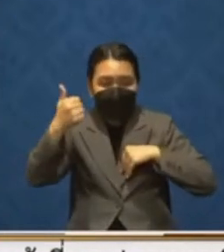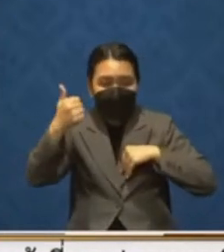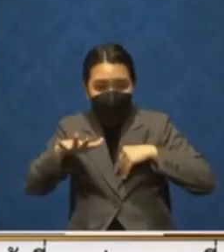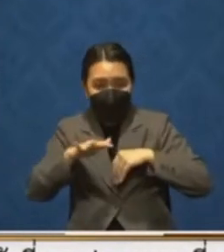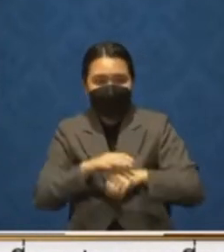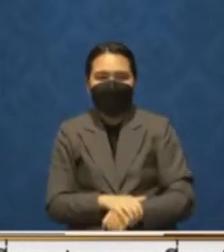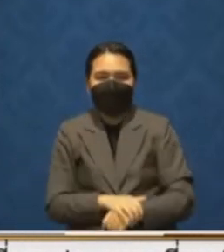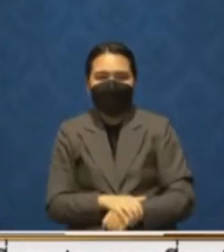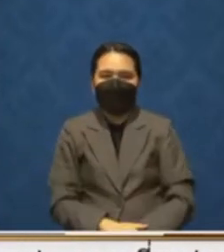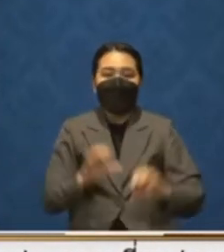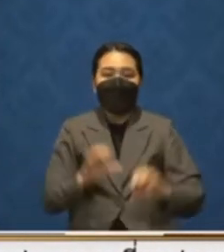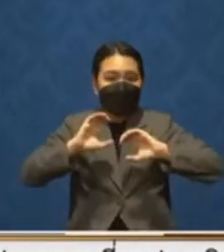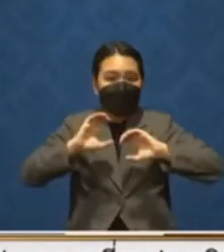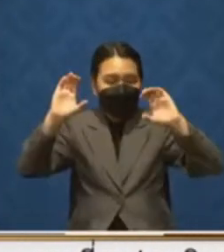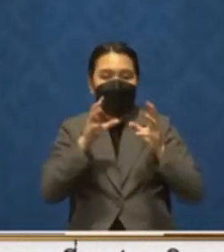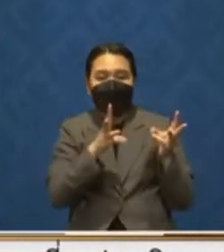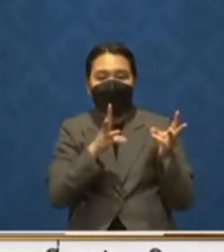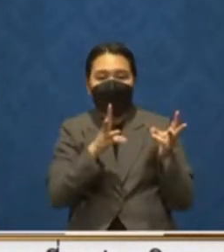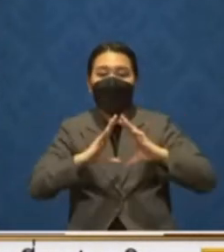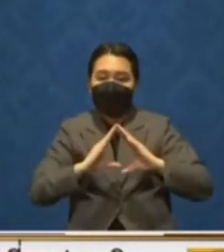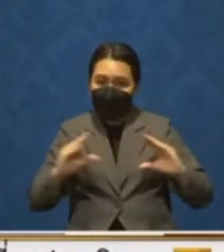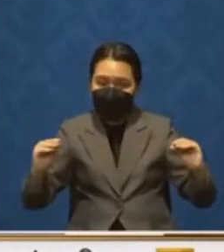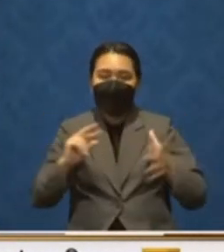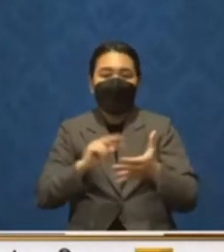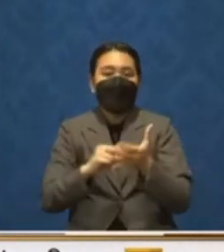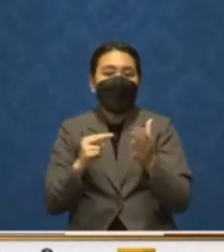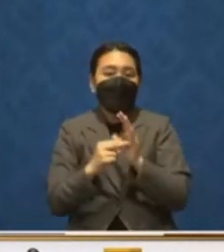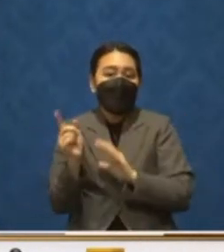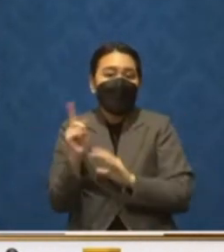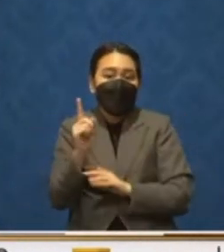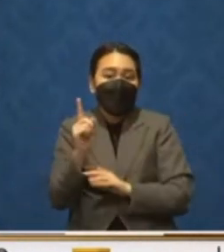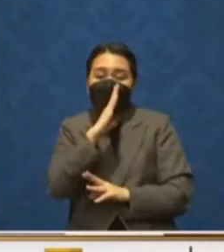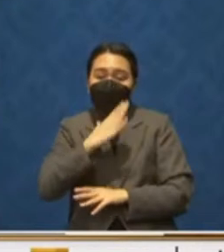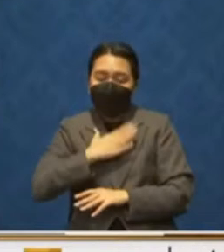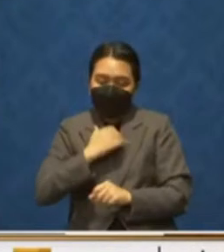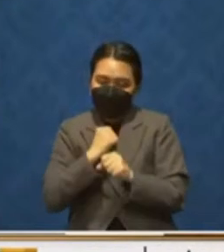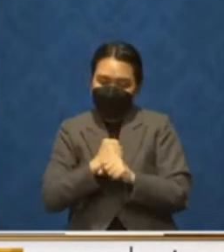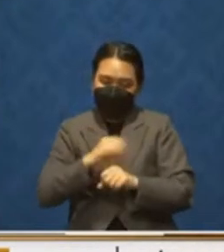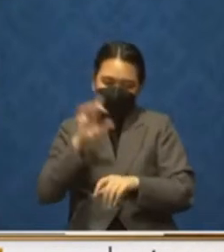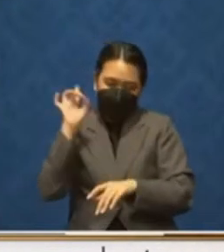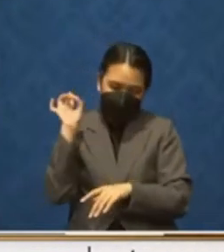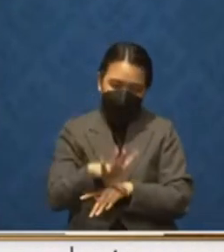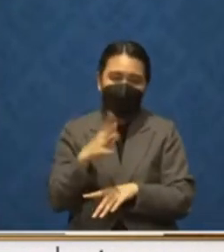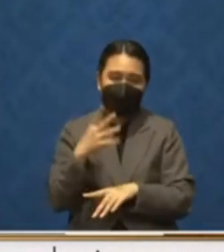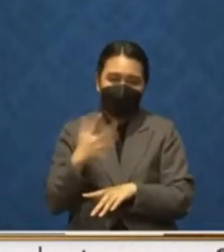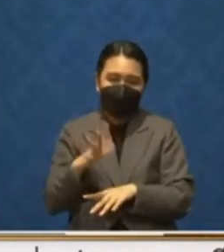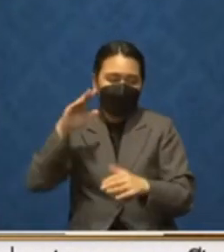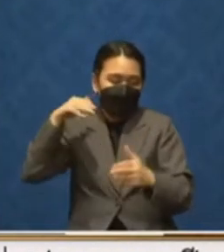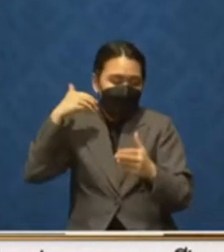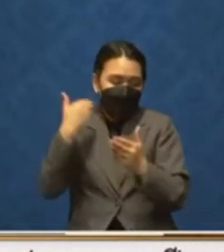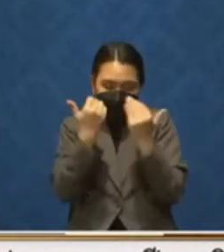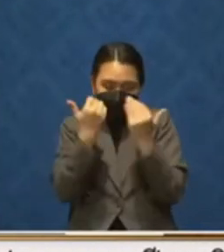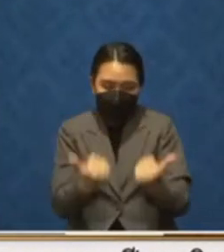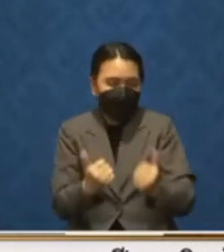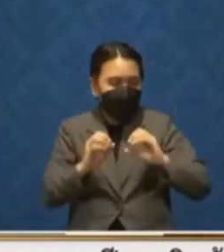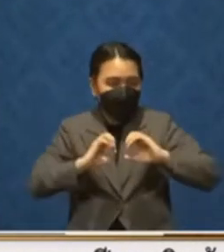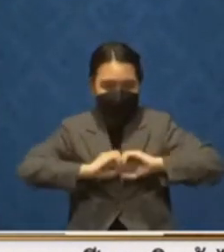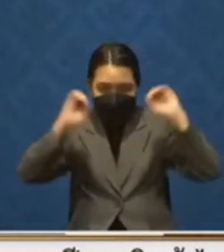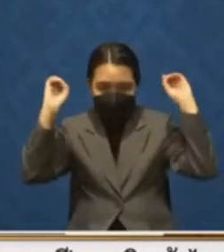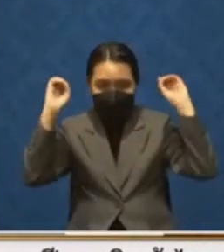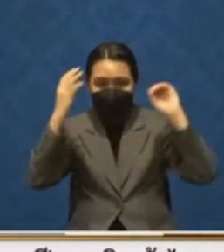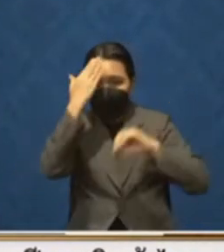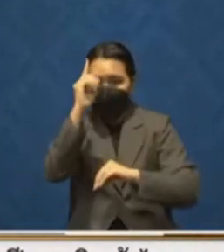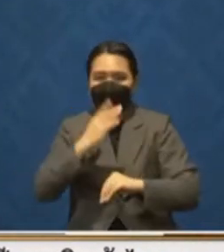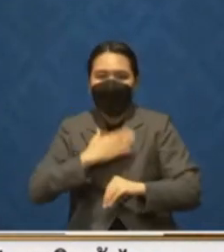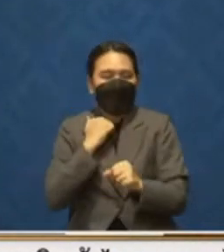กำกับดูแลจะถึงวันศุกร์คือไม่ได้บานปลายถ้าผมทำแรงจริงๆมาตั้งแต่ครั้งแรกแล้วไม่ถึงว่าไม่ถึงวันนี้หรอกโอ้โหไม่ทำไม